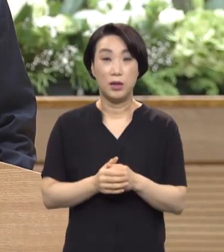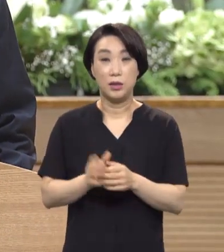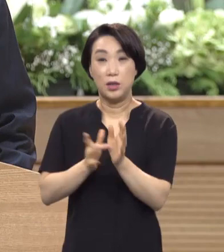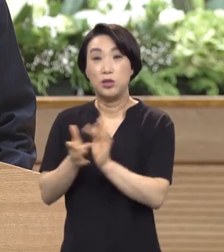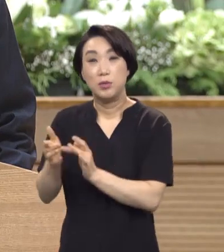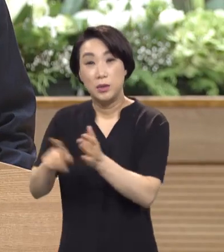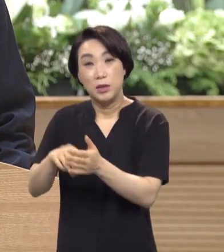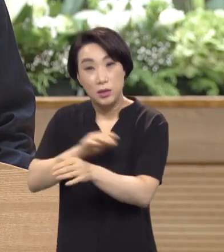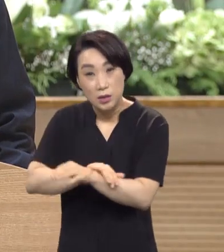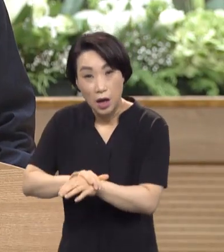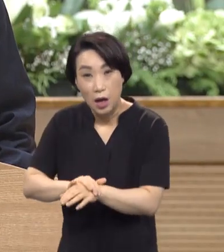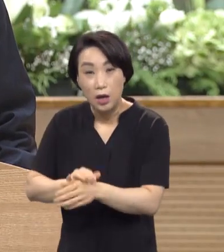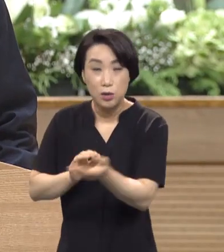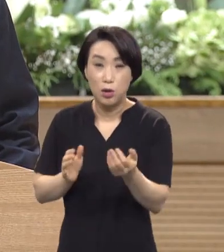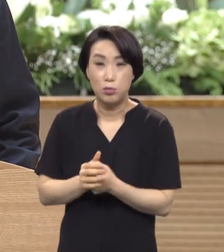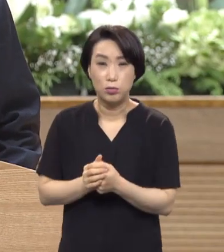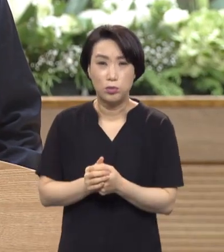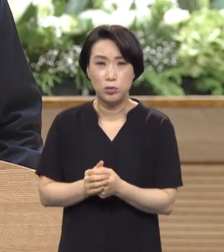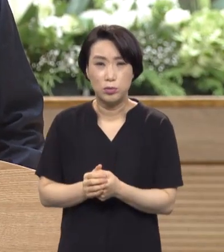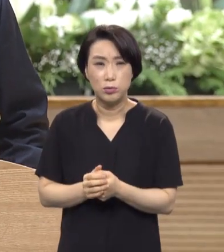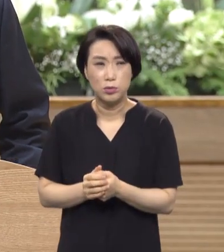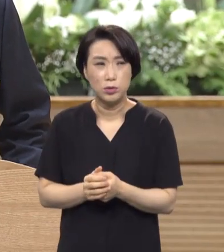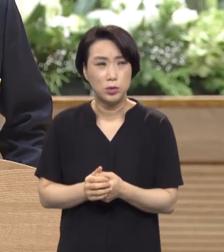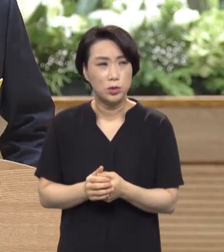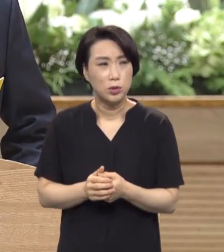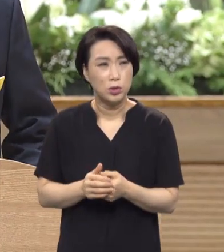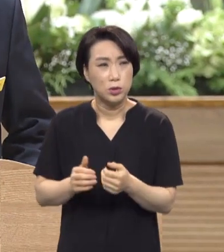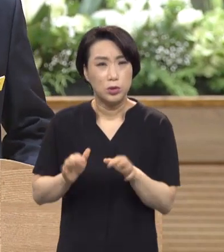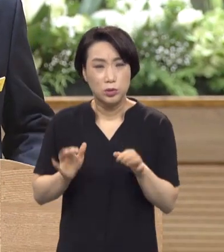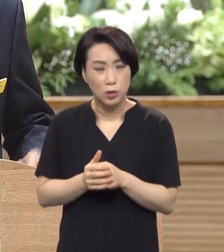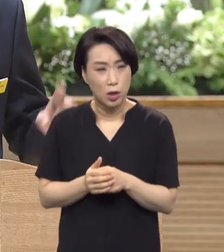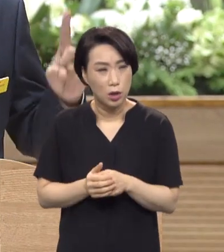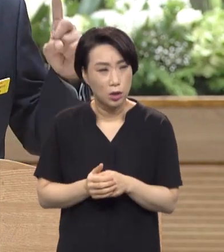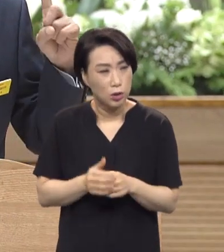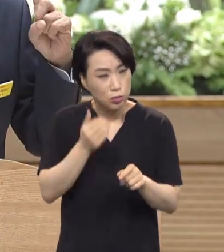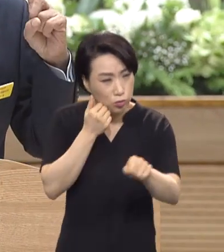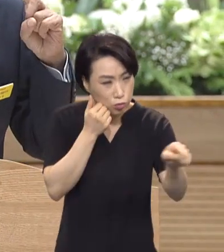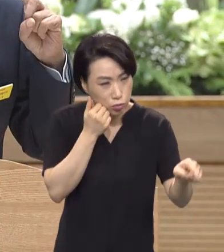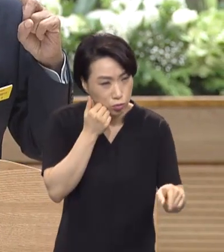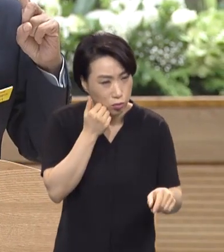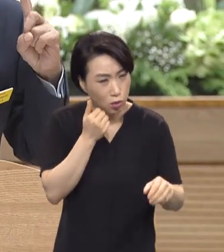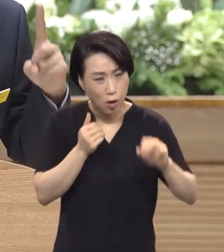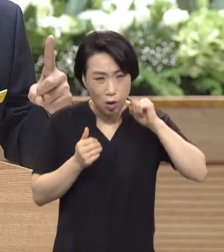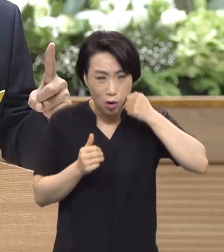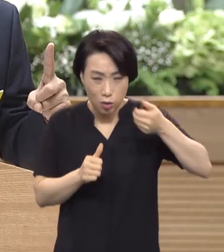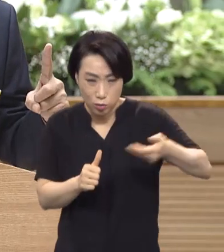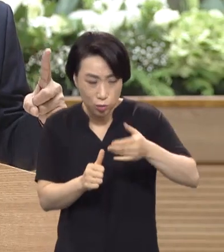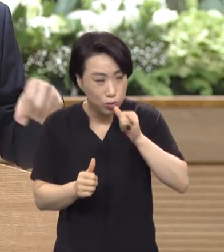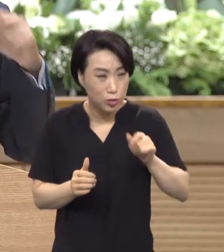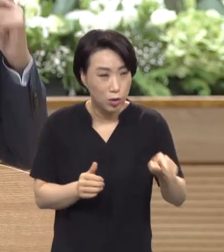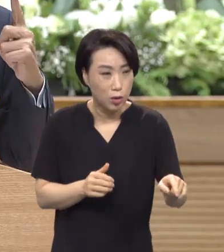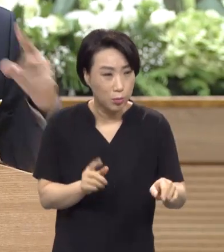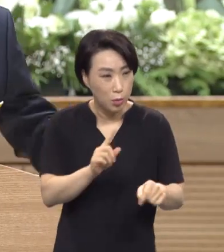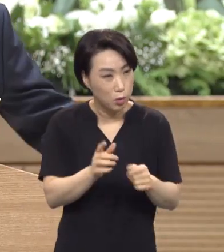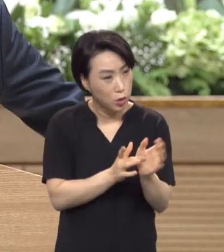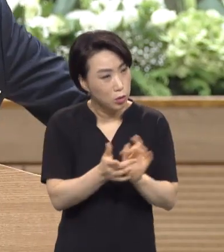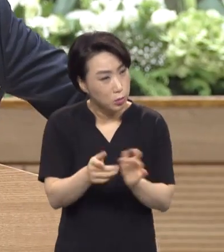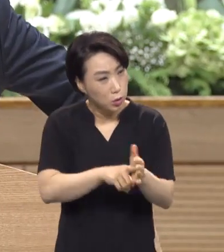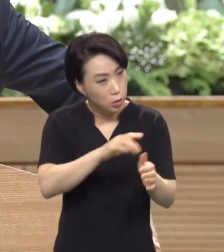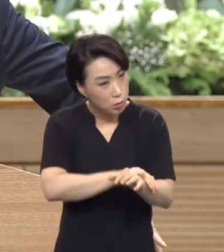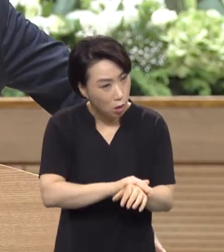예수 잘 믿는다는 옆에 사람이 힘들게요. 자, 눈은 그 사람이 예수 잘 믿는 사람처럼